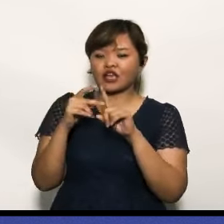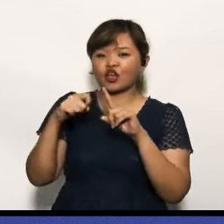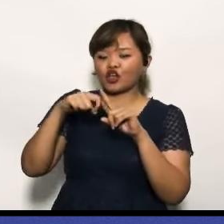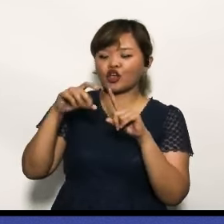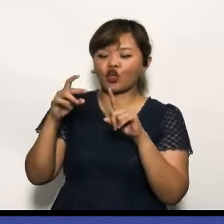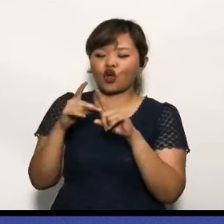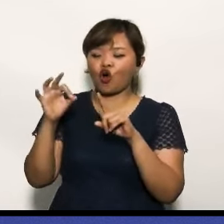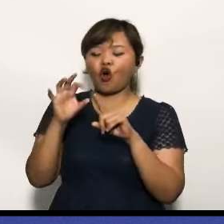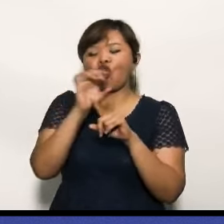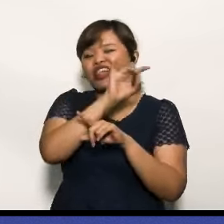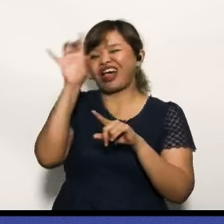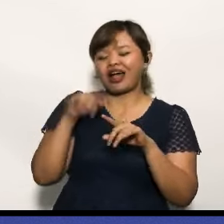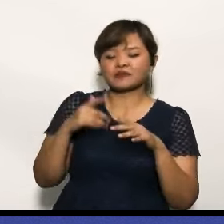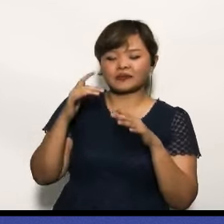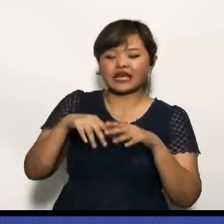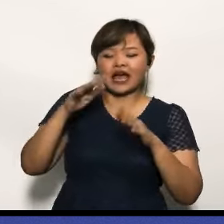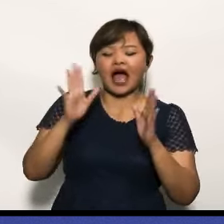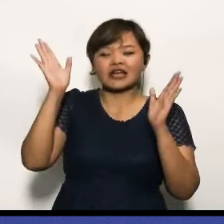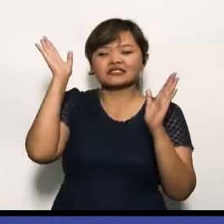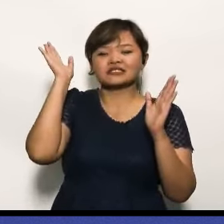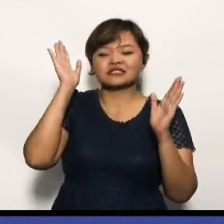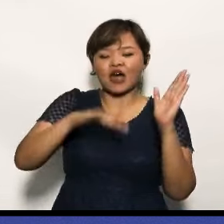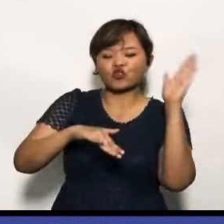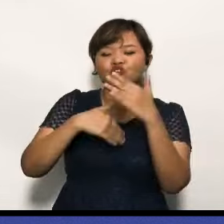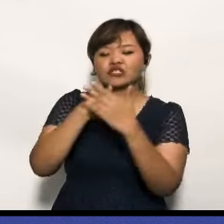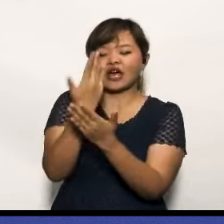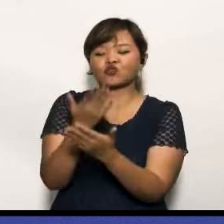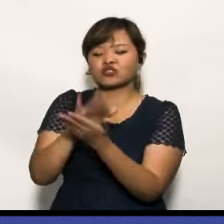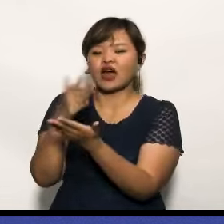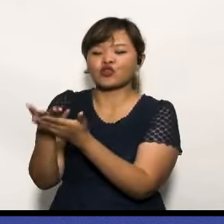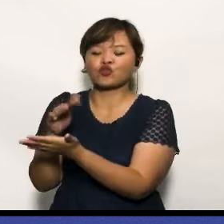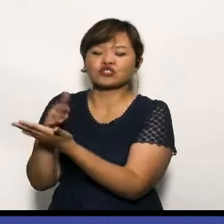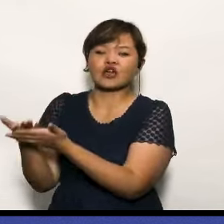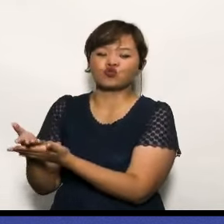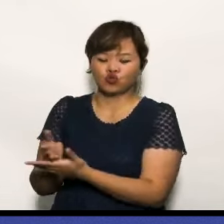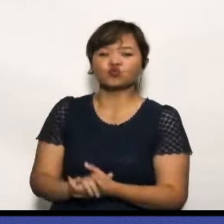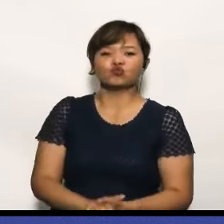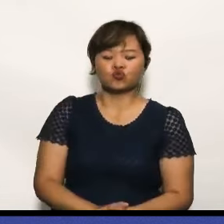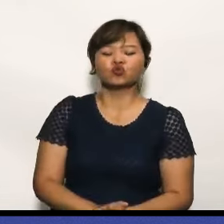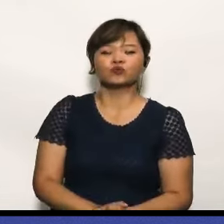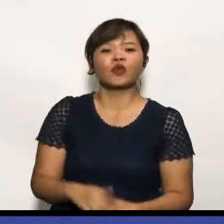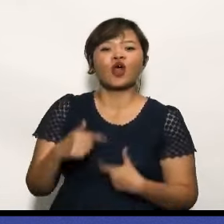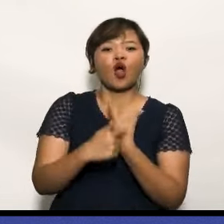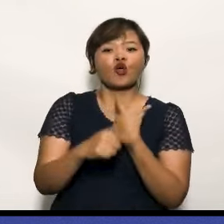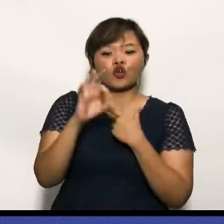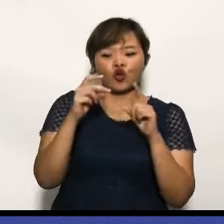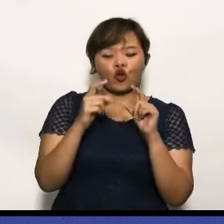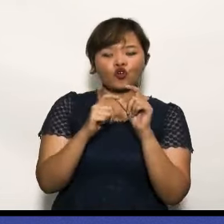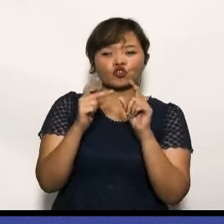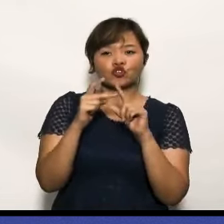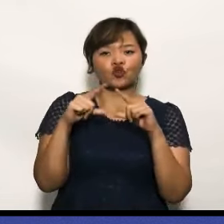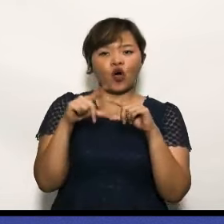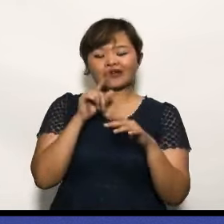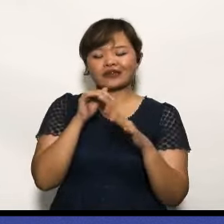sebagainya untuk merebut. Nah, tapi perlu kita ketahui di Yosua 13 ini, kalau kita lihat Yosua dibagi dua